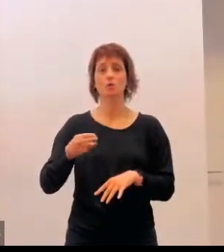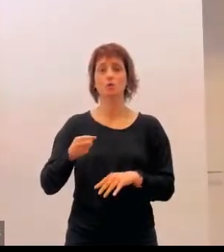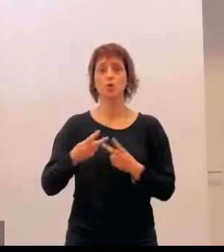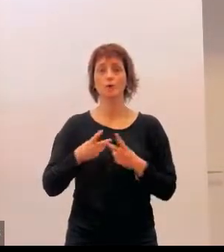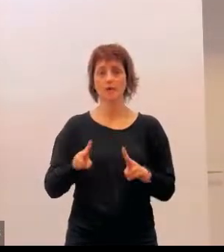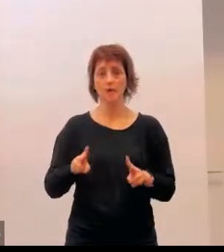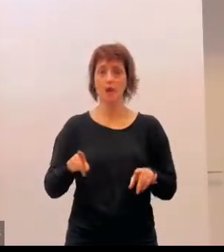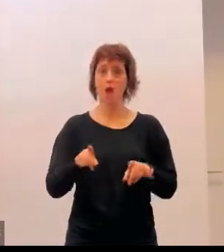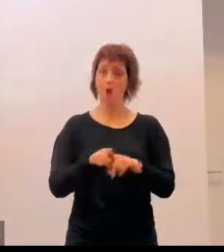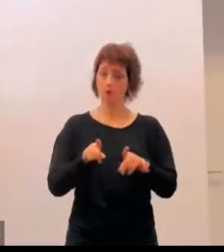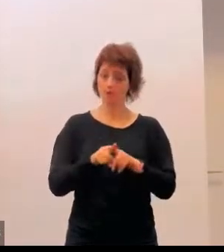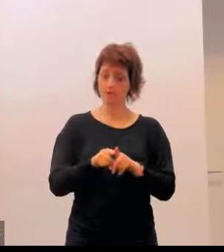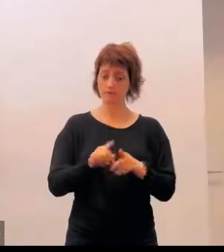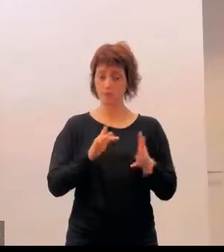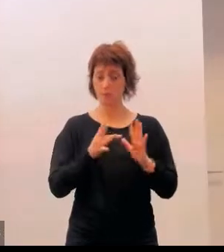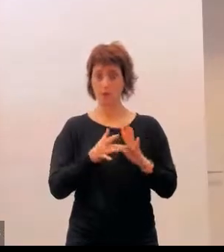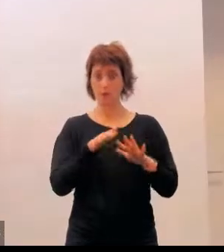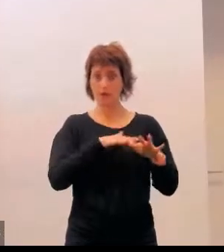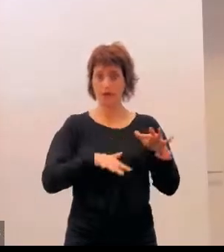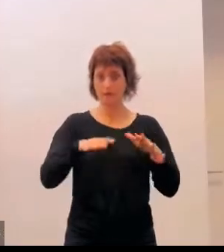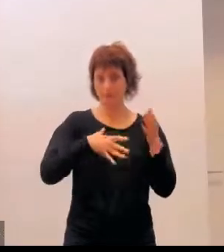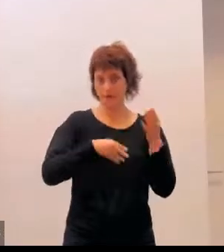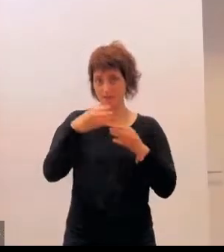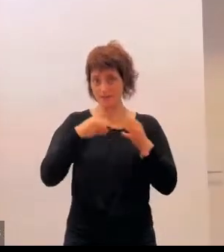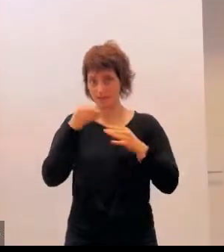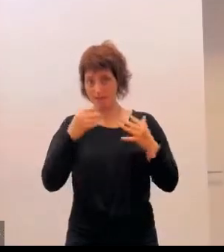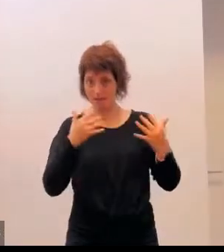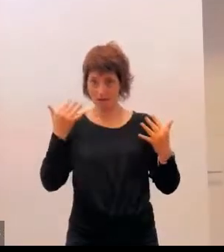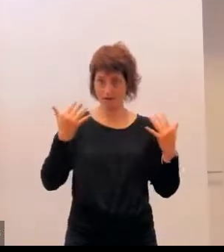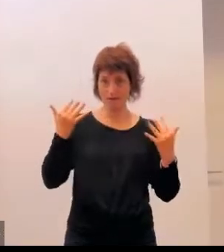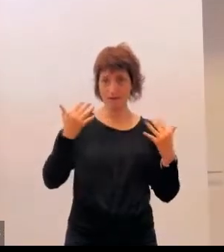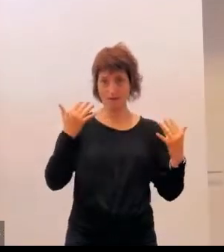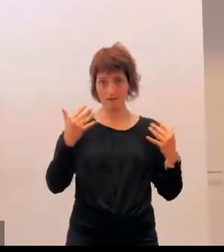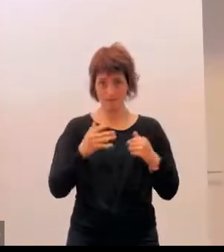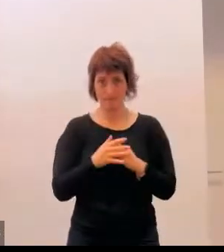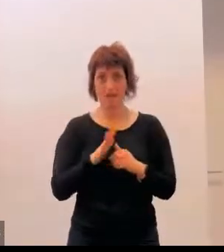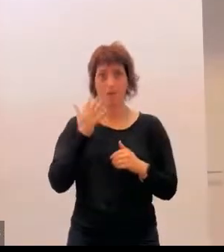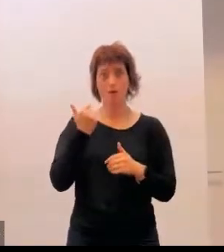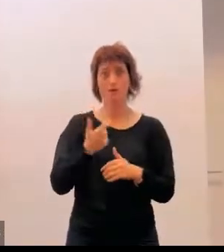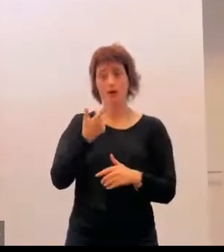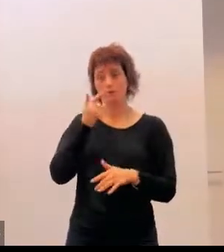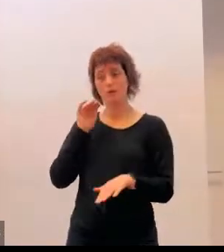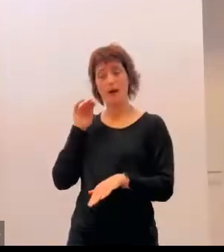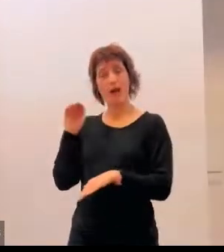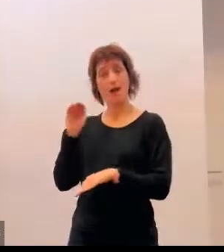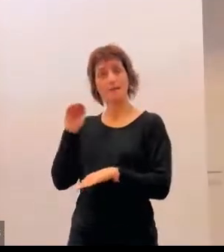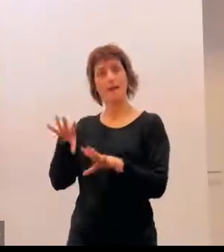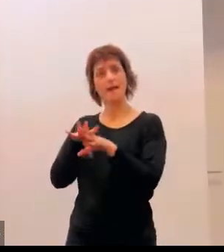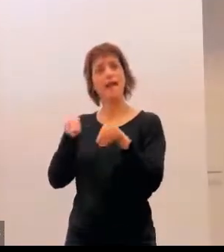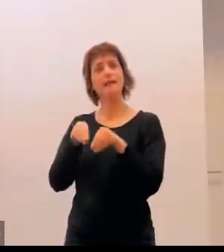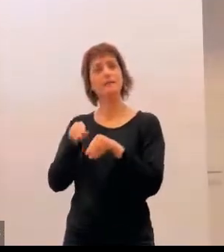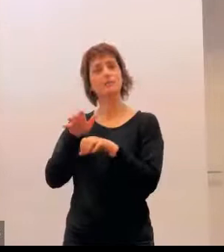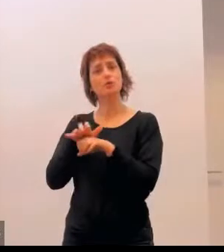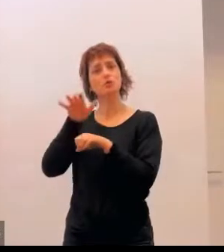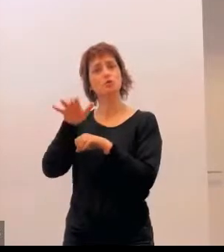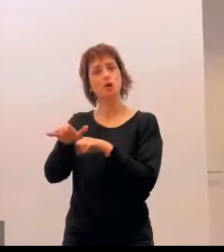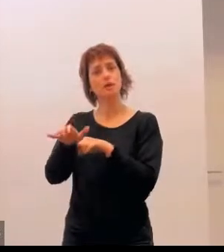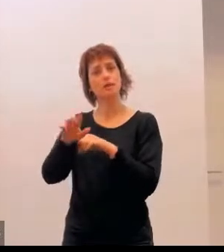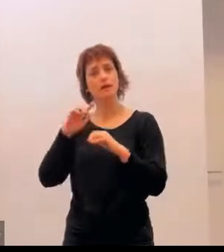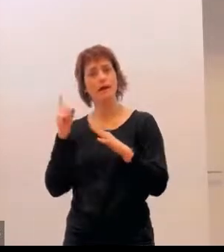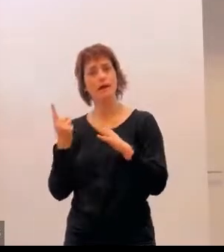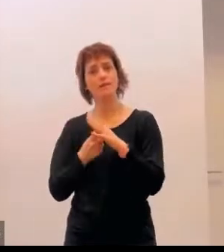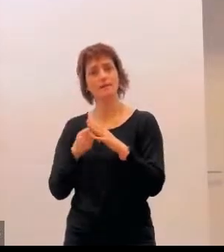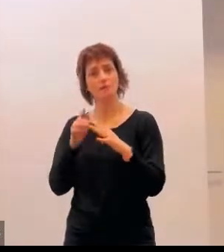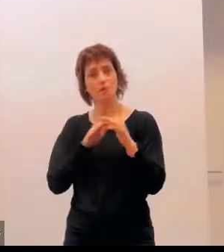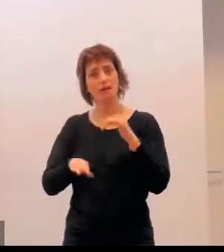l'ensemble des espaces extérieurs d'Aussonville. Donc, il est prévu de faire appel aux équipes de chantier d'insertion